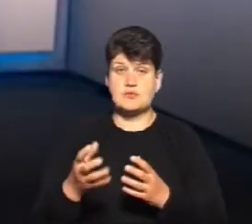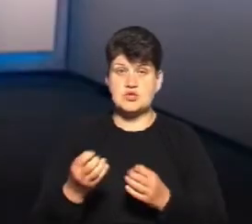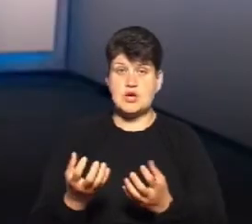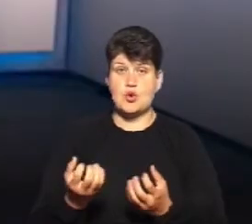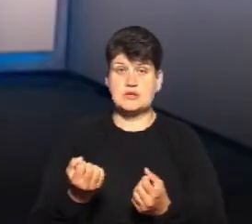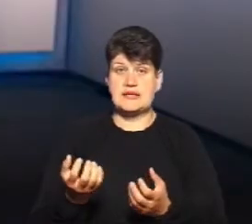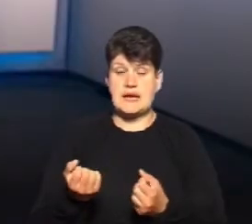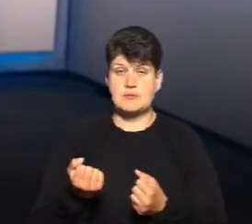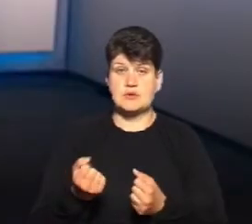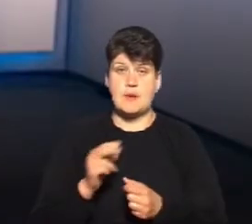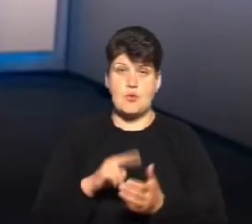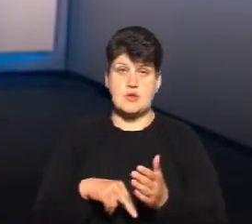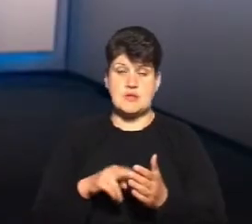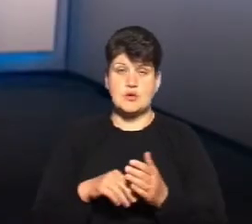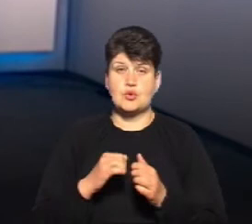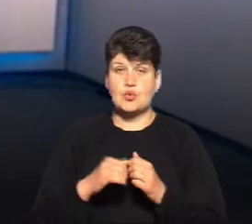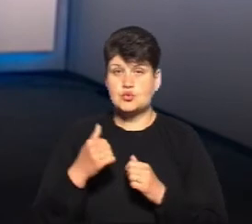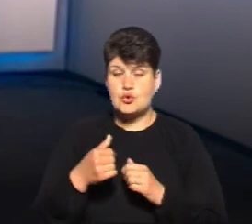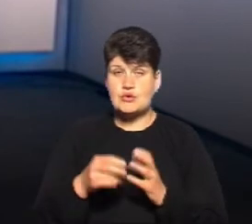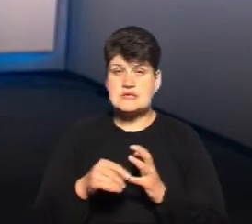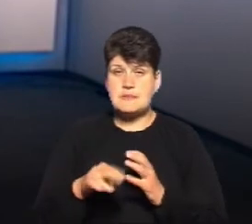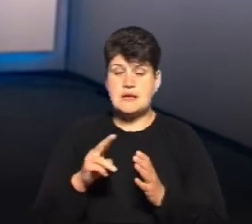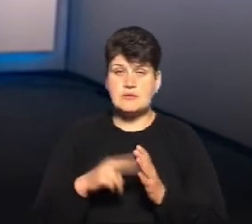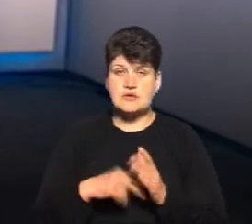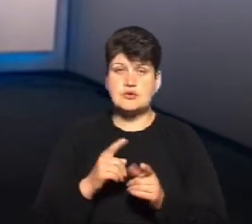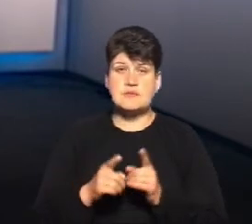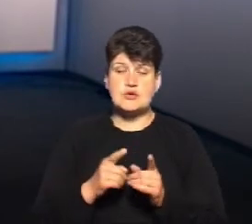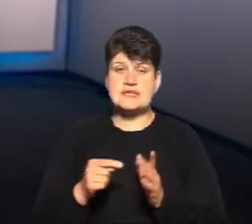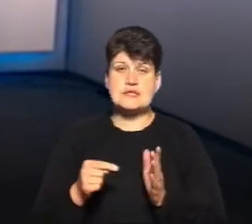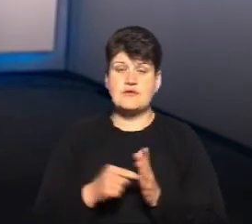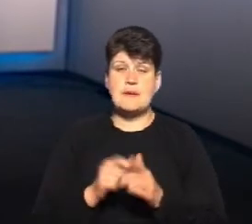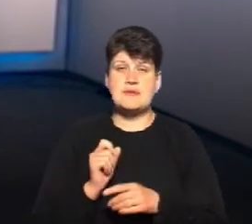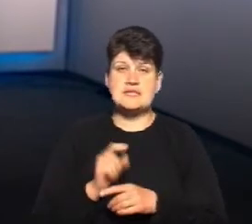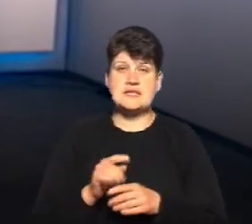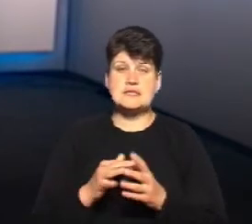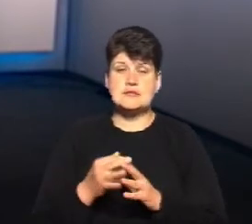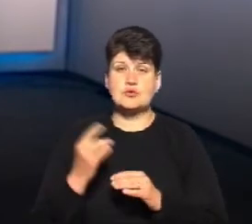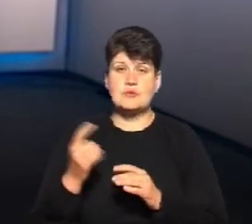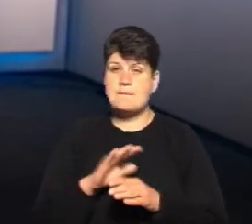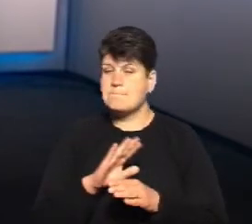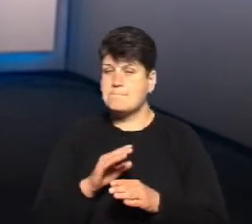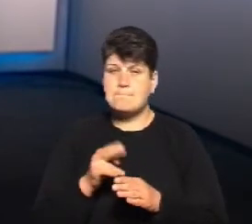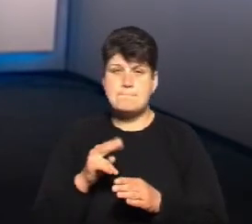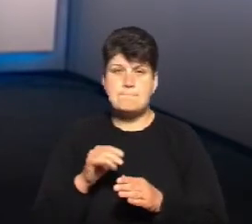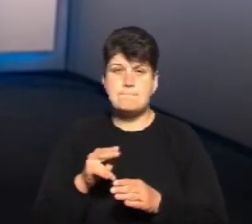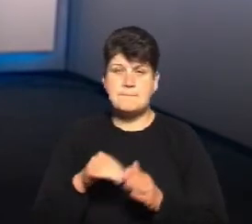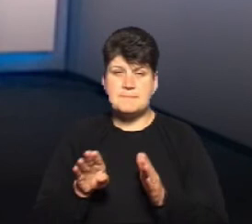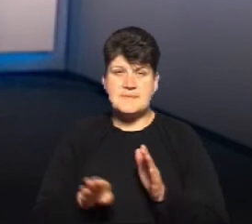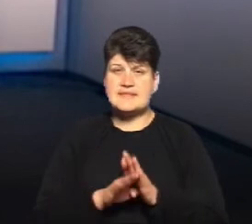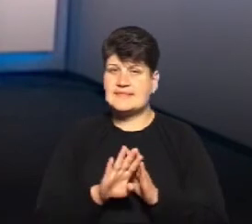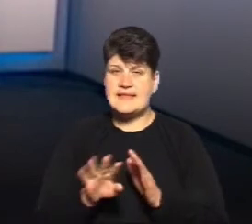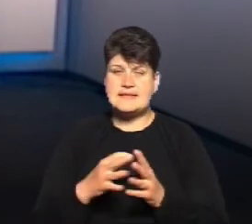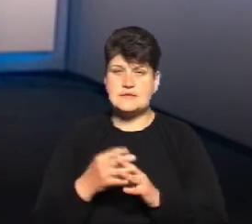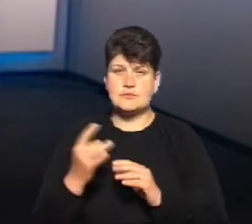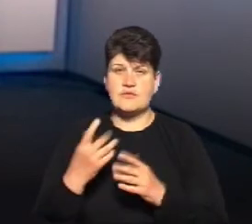податок кожного року земельний податок. Якщо, наприклад, змінюється цільове призначення сільськогосподарських земель під несільськогосподарські, крім того, сплачується ще втрата